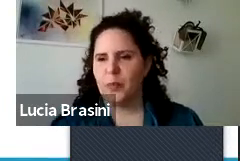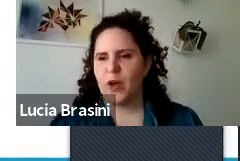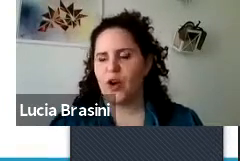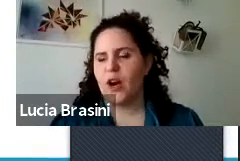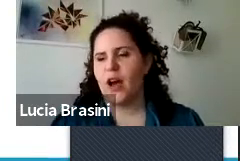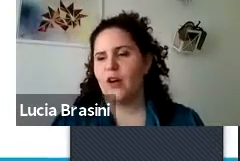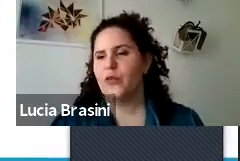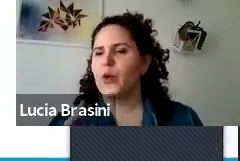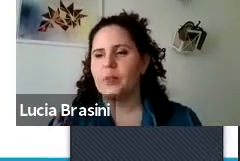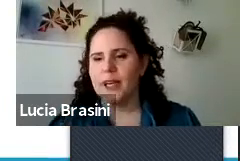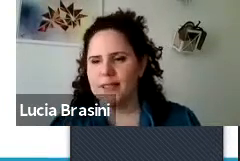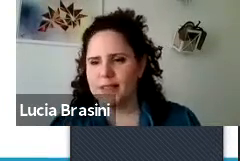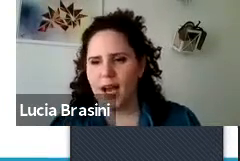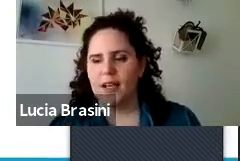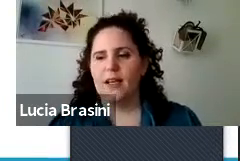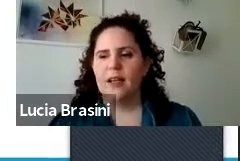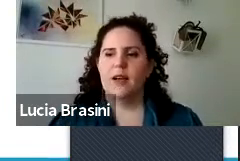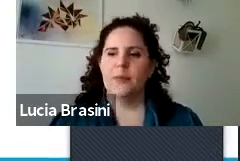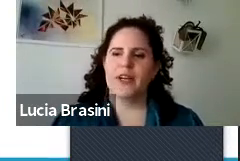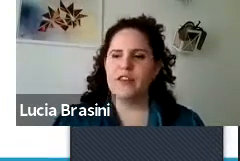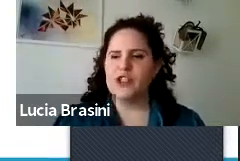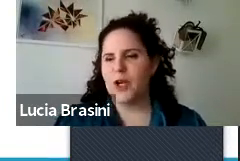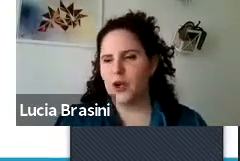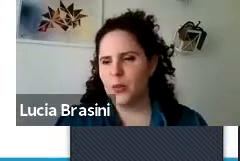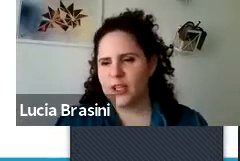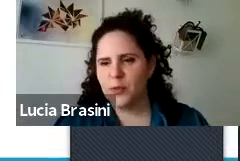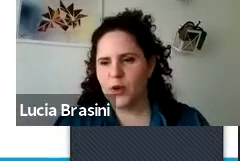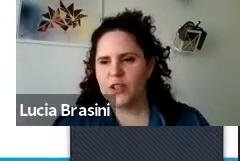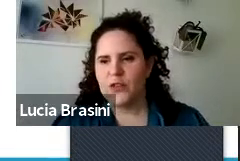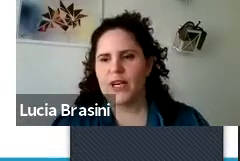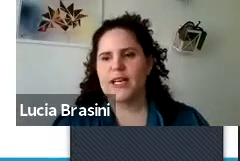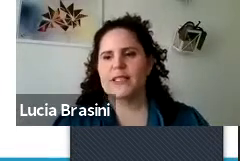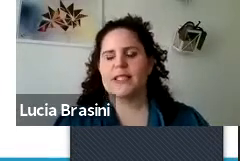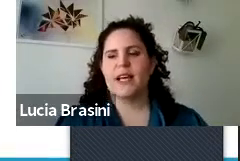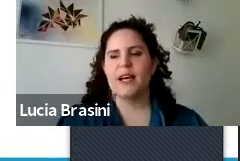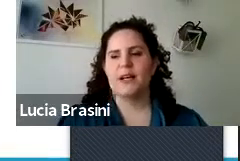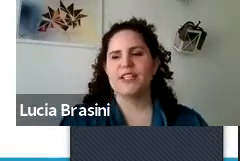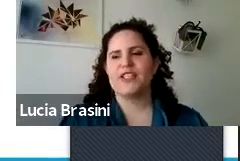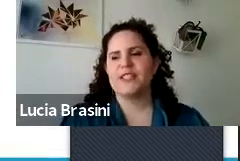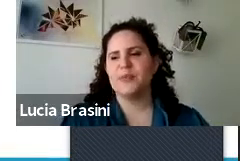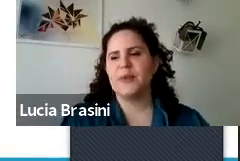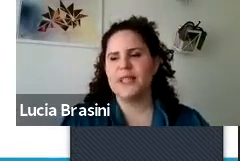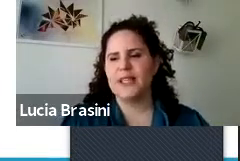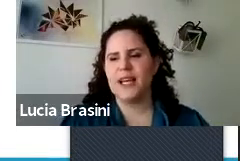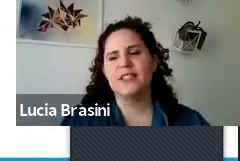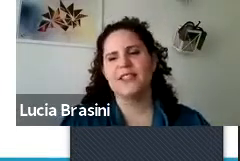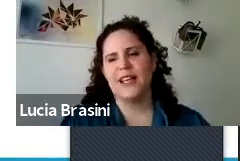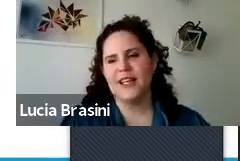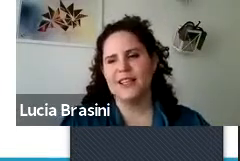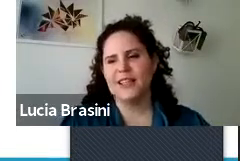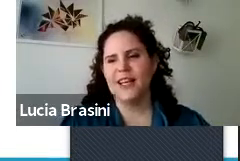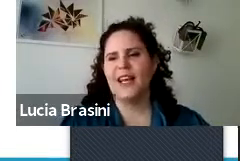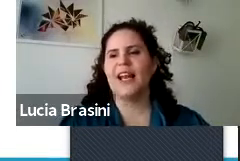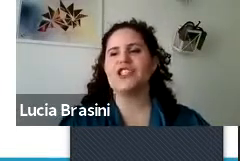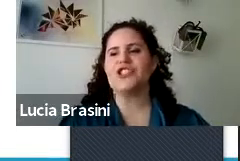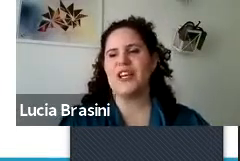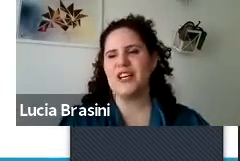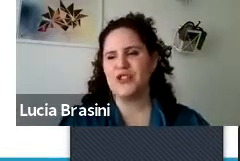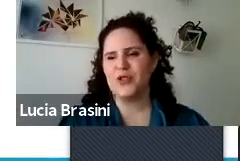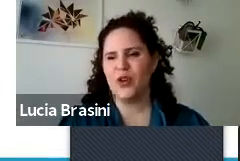piace di più la parola fruibilità, perché vi spiego un attimo la differenza. L'accessibilità si